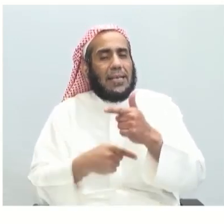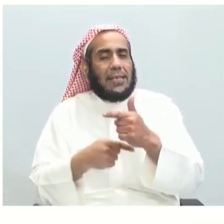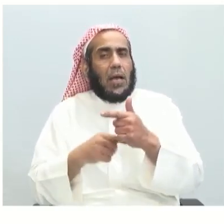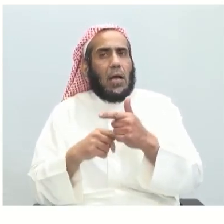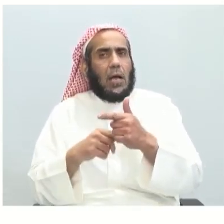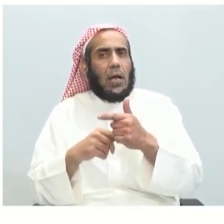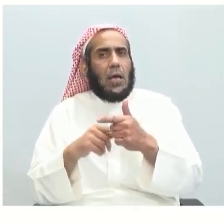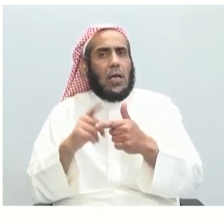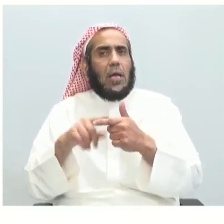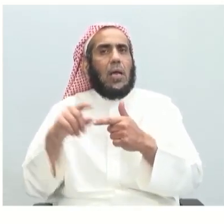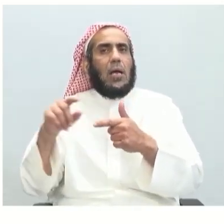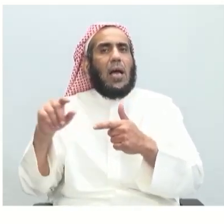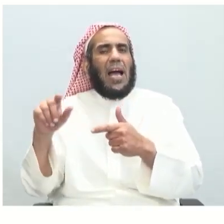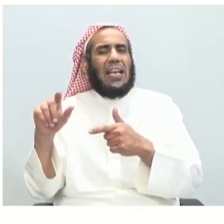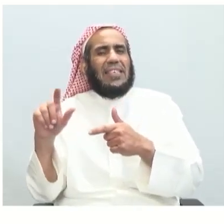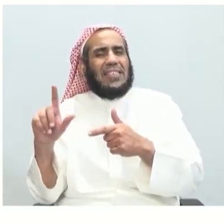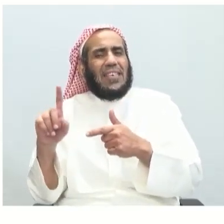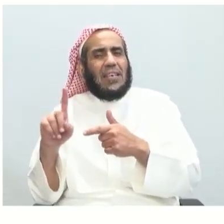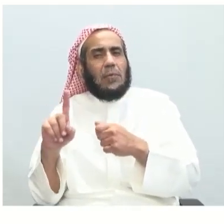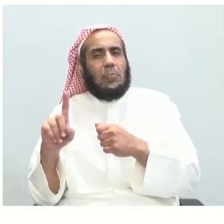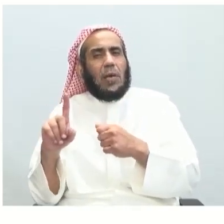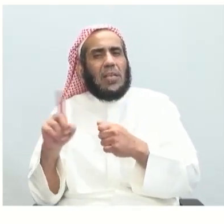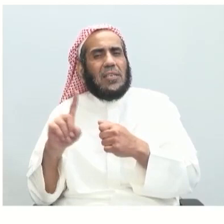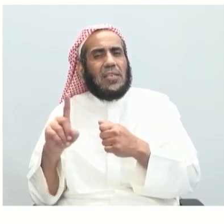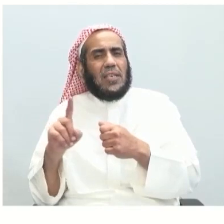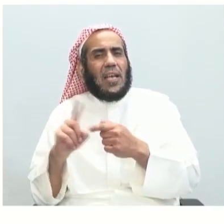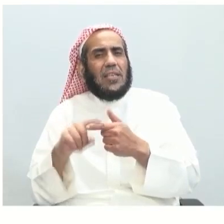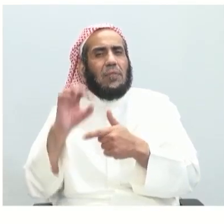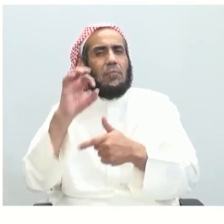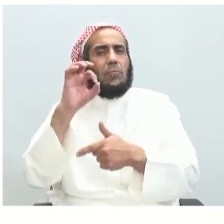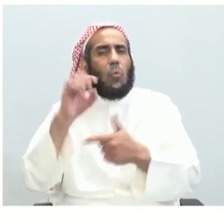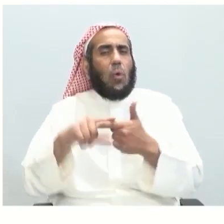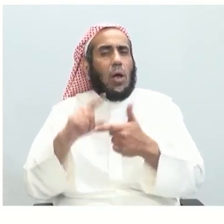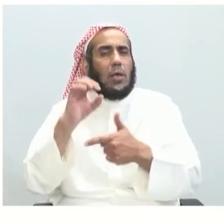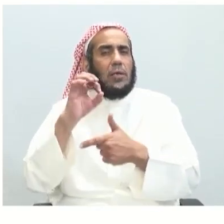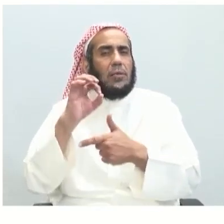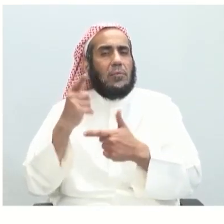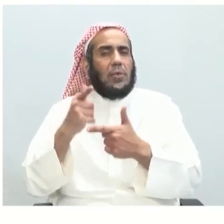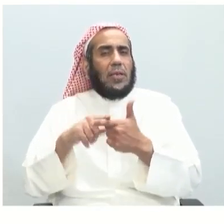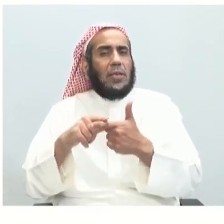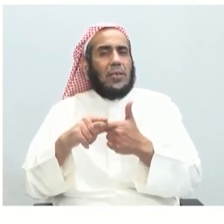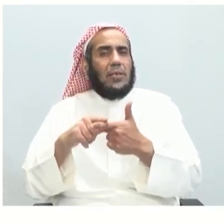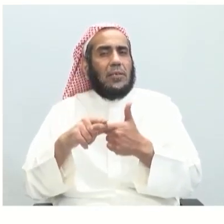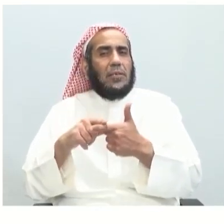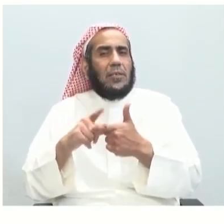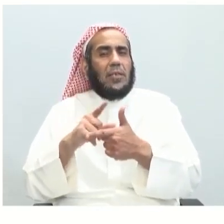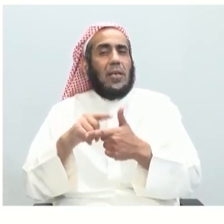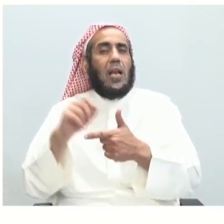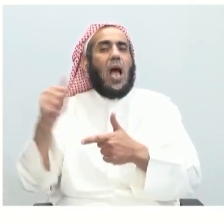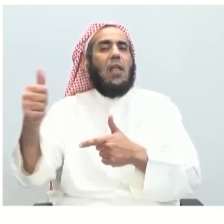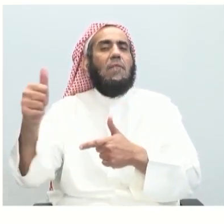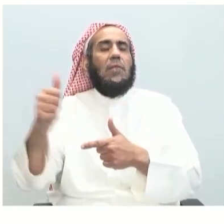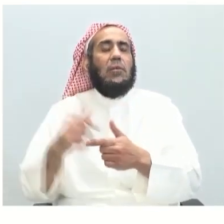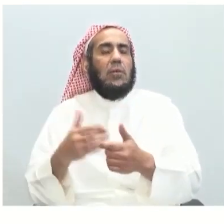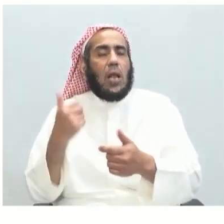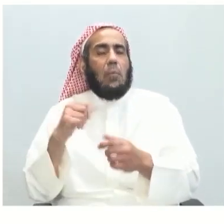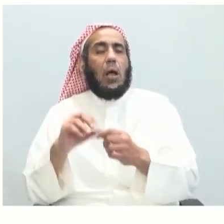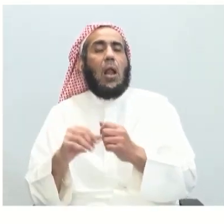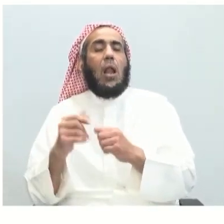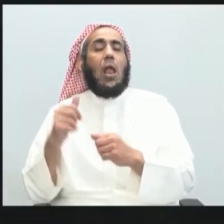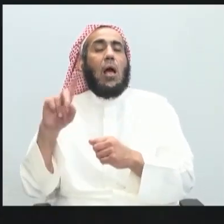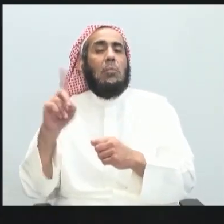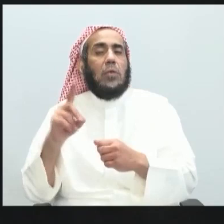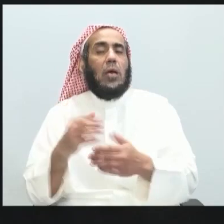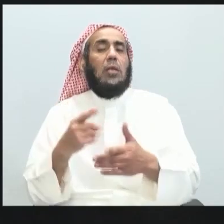وترسمه على السطر ترسم على السطر اذا كانت حركه الاقوى من حركتها وحركه ما قبلها هي الالف اذا تكلمنا عن همزه